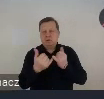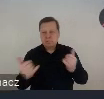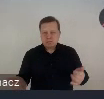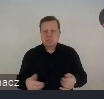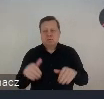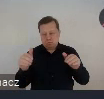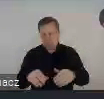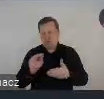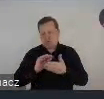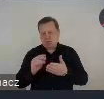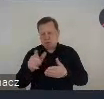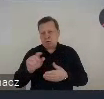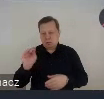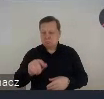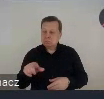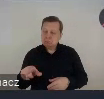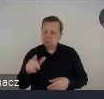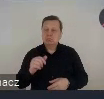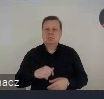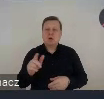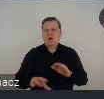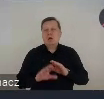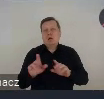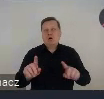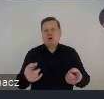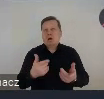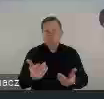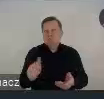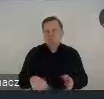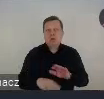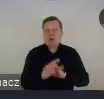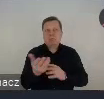opisane na przykład, że organizację reprezentuje na zewnątrz